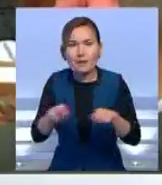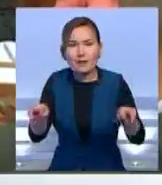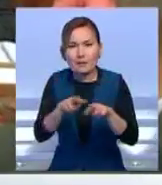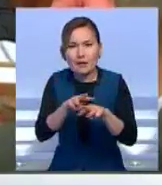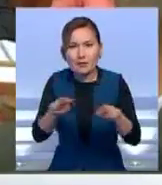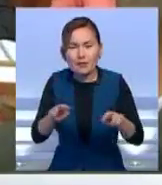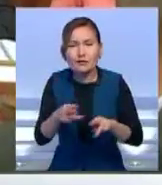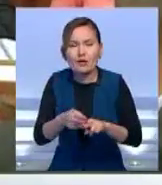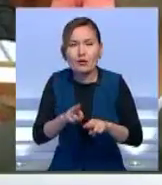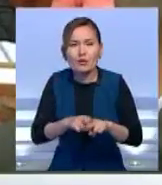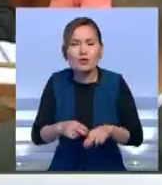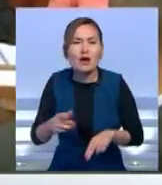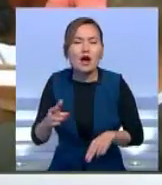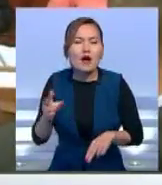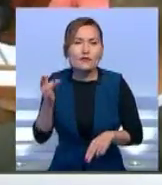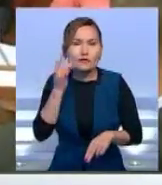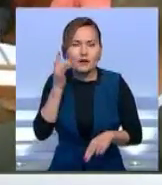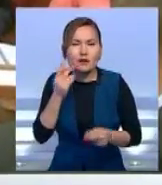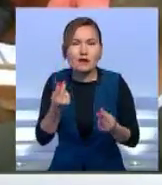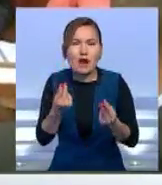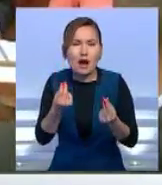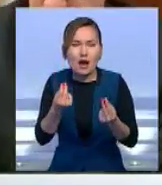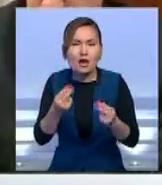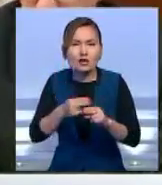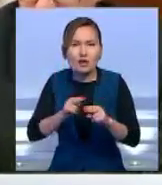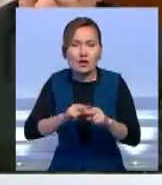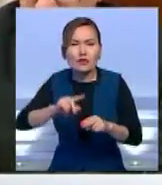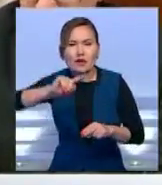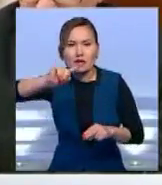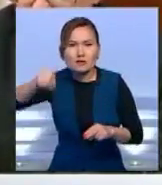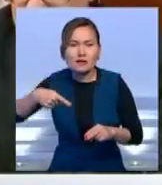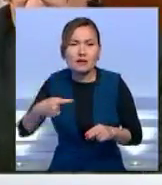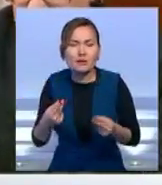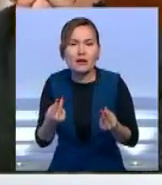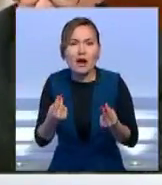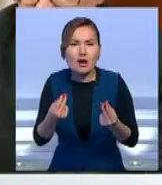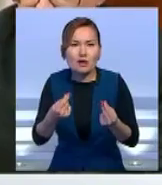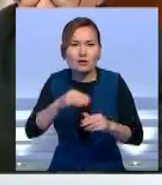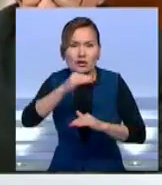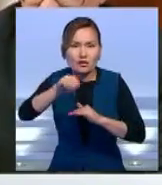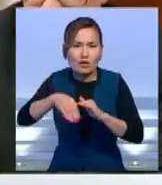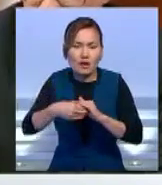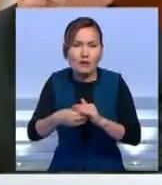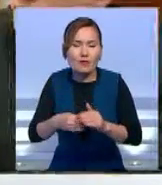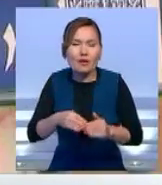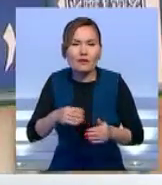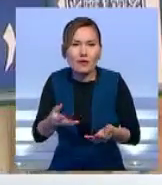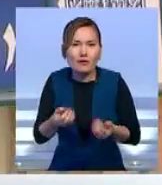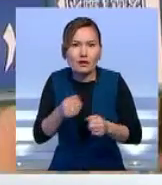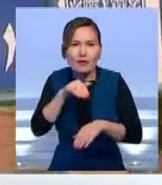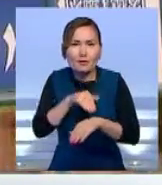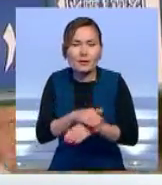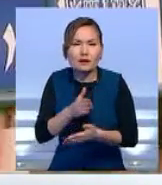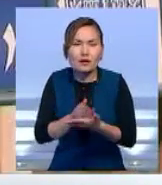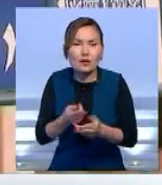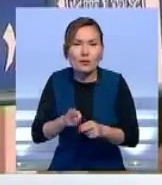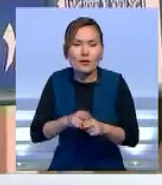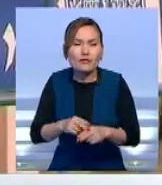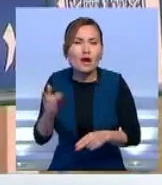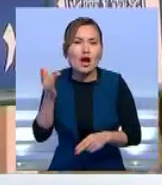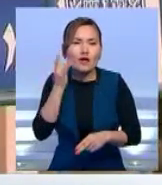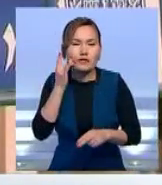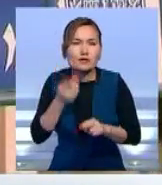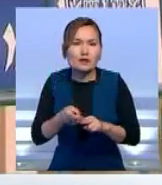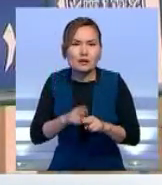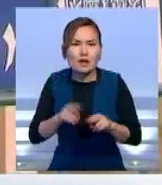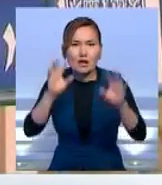премьер-министр бай адамдардан ондаған мың доллар тұратын қымбат сыйлықтар алған. Сонымен қатар жергілікті газет пен үкімет жұмысын жақсы қырынан